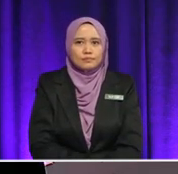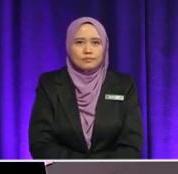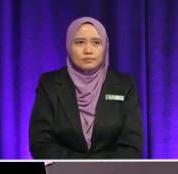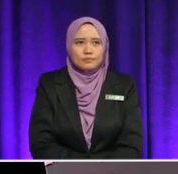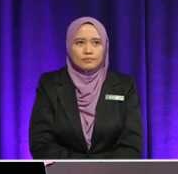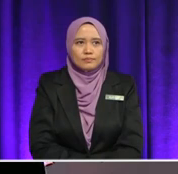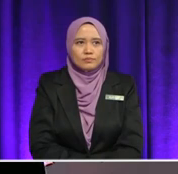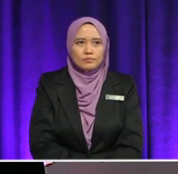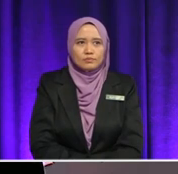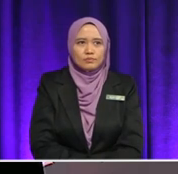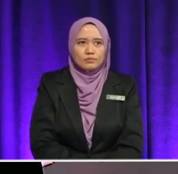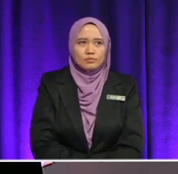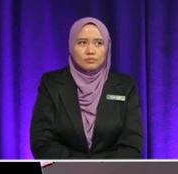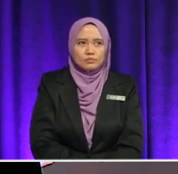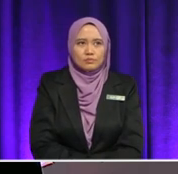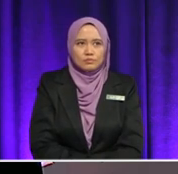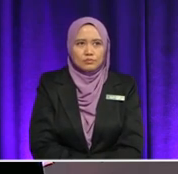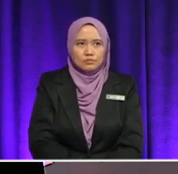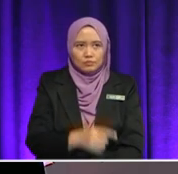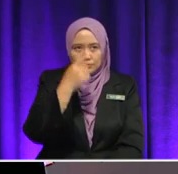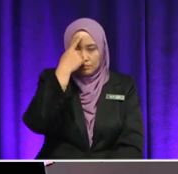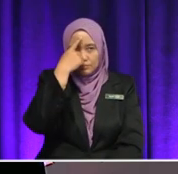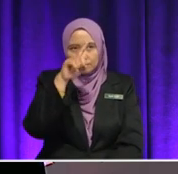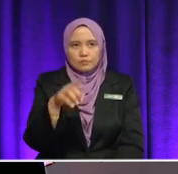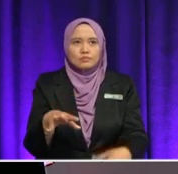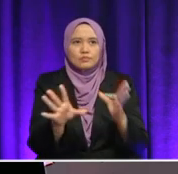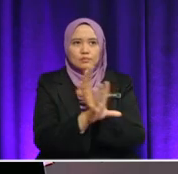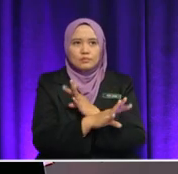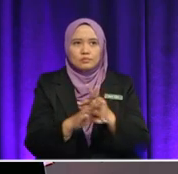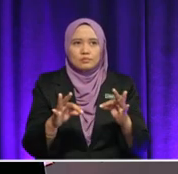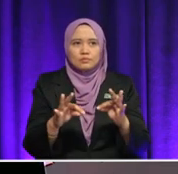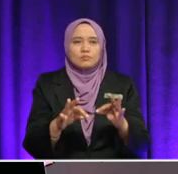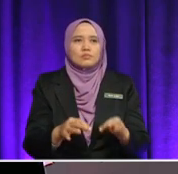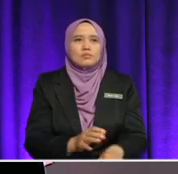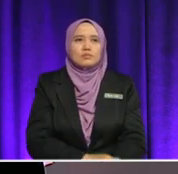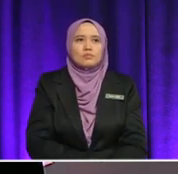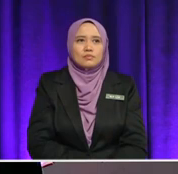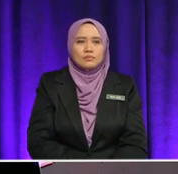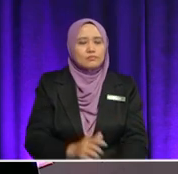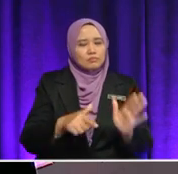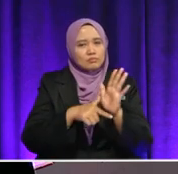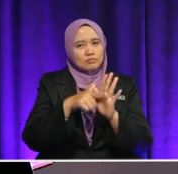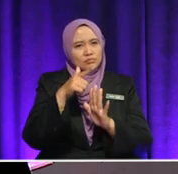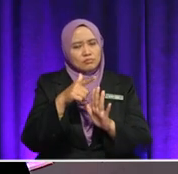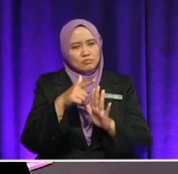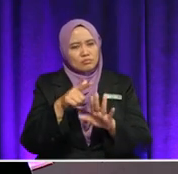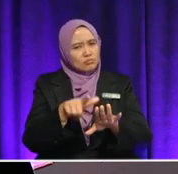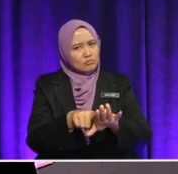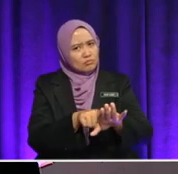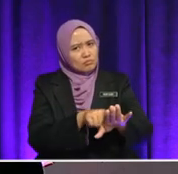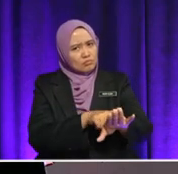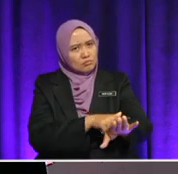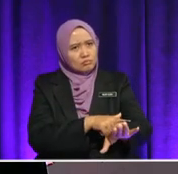bagi negeri Serawak dan Saba dijalankan lebih lewat berbanding yang di jalan tadi